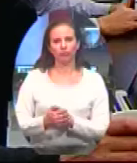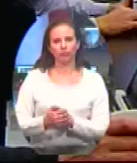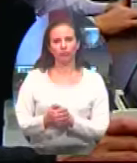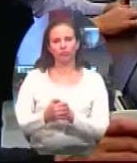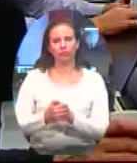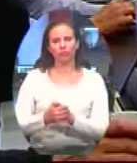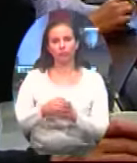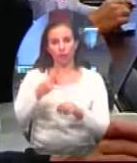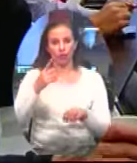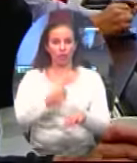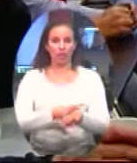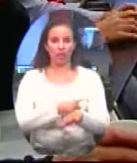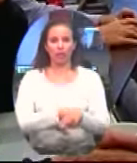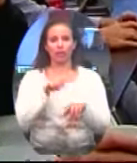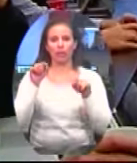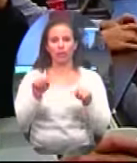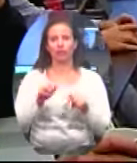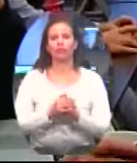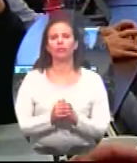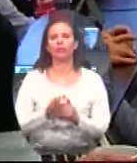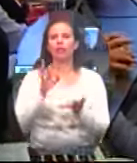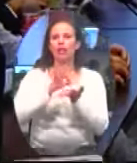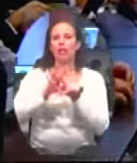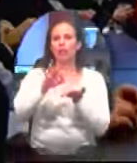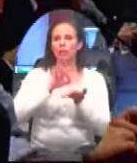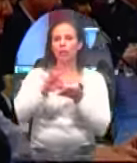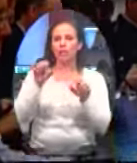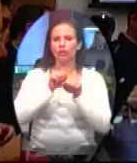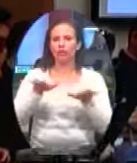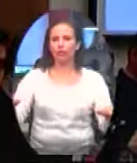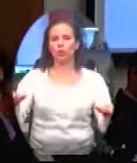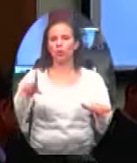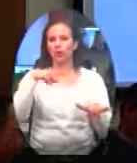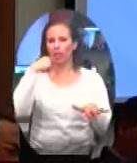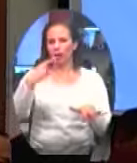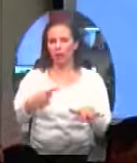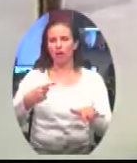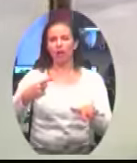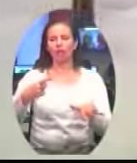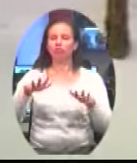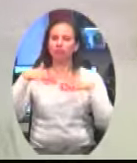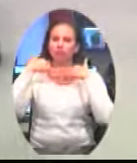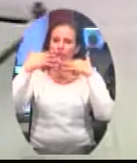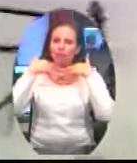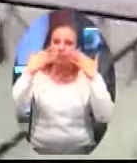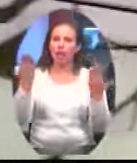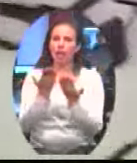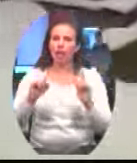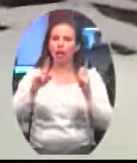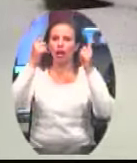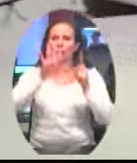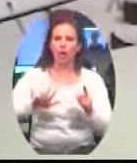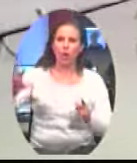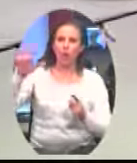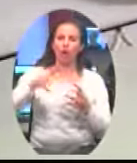ולהתעסק בזה. משרד התפוצות פרסם אתמול דוח מדאיג שעוסק במגמות ובתקריות אנטישמיות שהראו באירופה ובארצות הברית